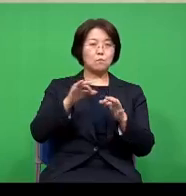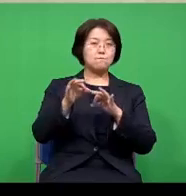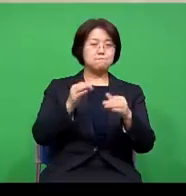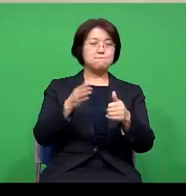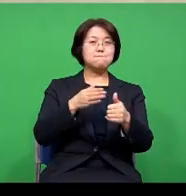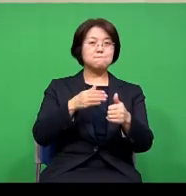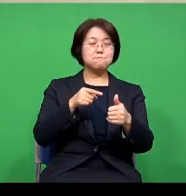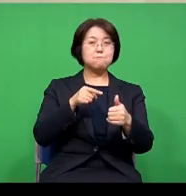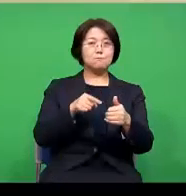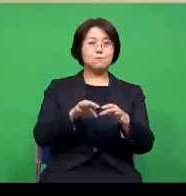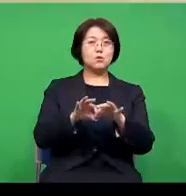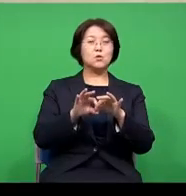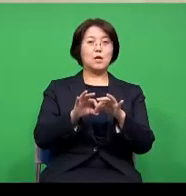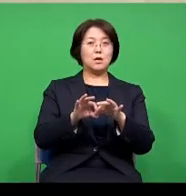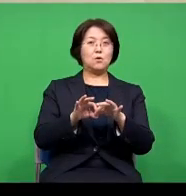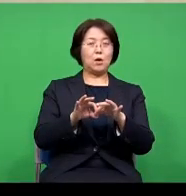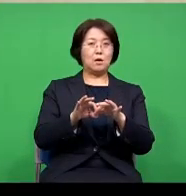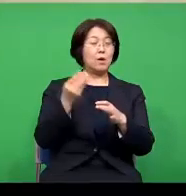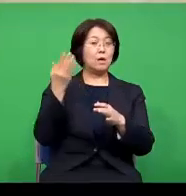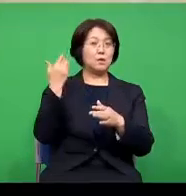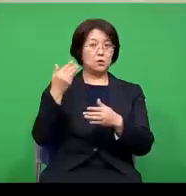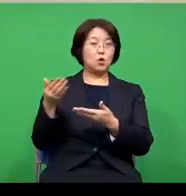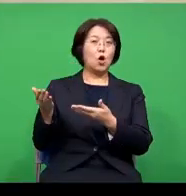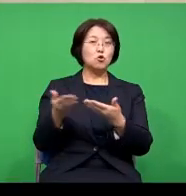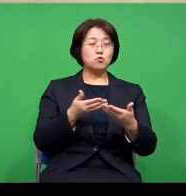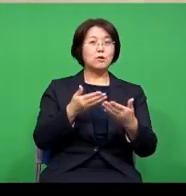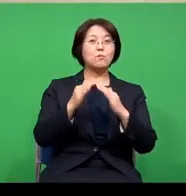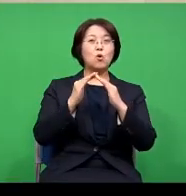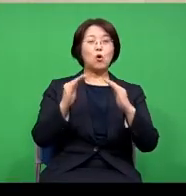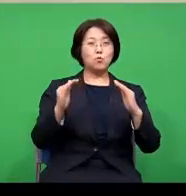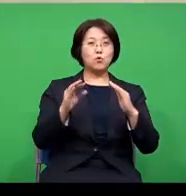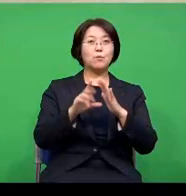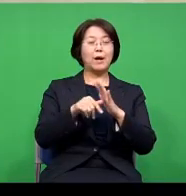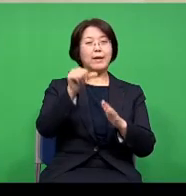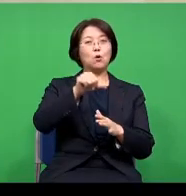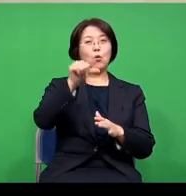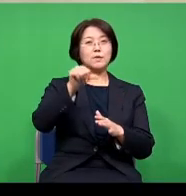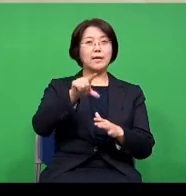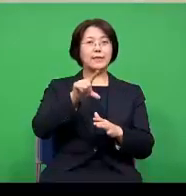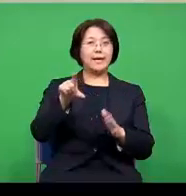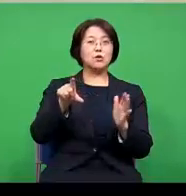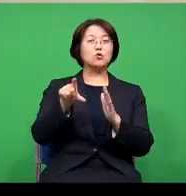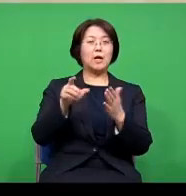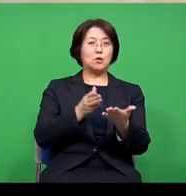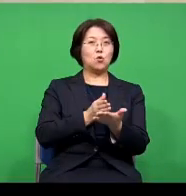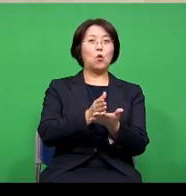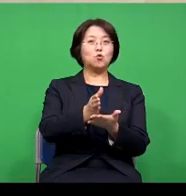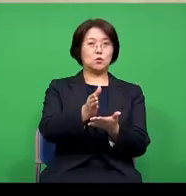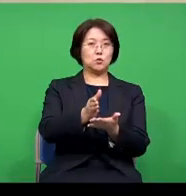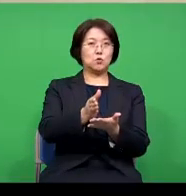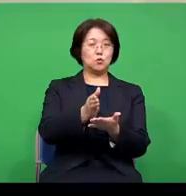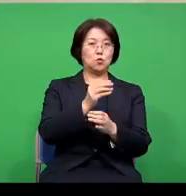ションでもですね、先ほどのウェルカムホームの場合、おおむね5000円程度のコース